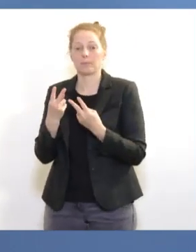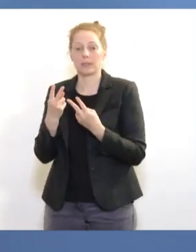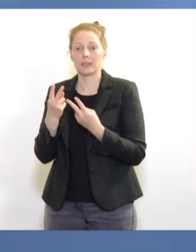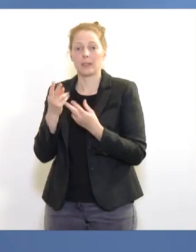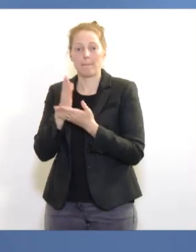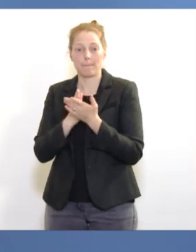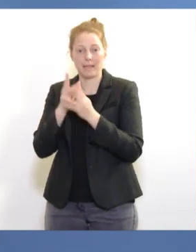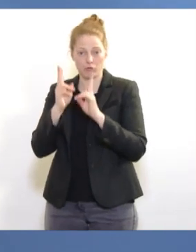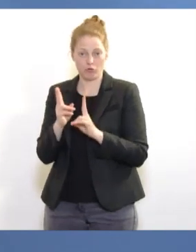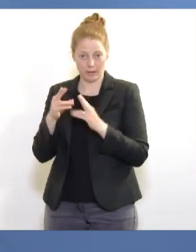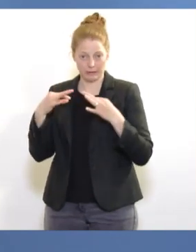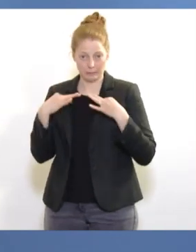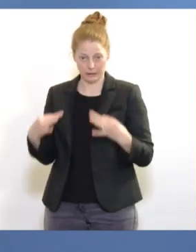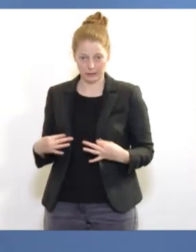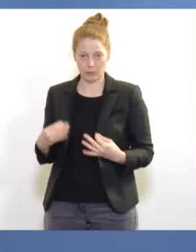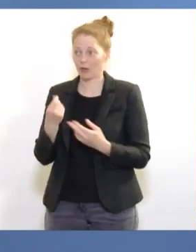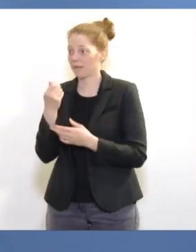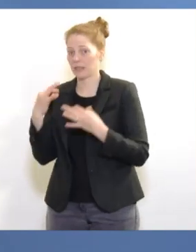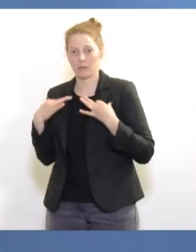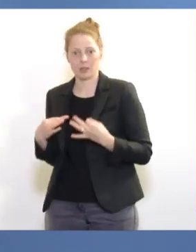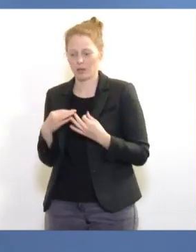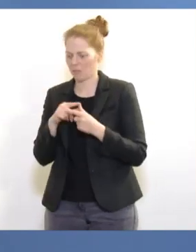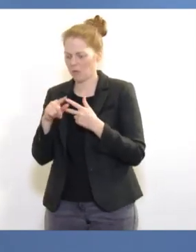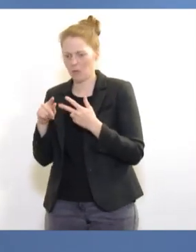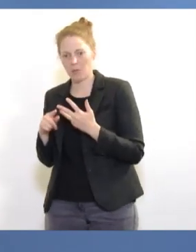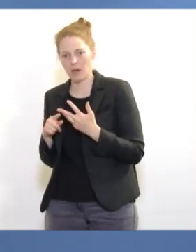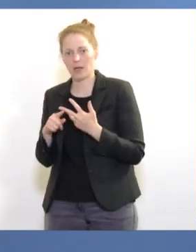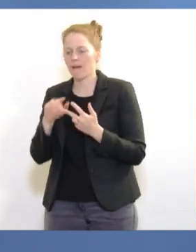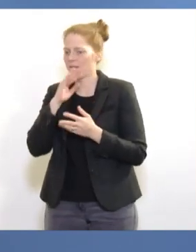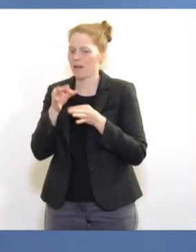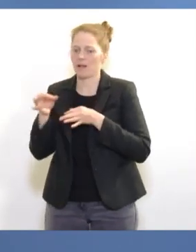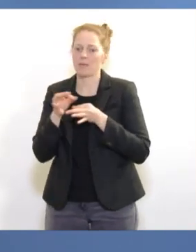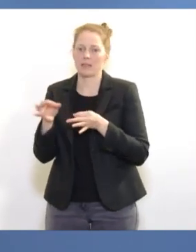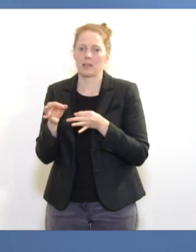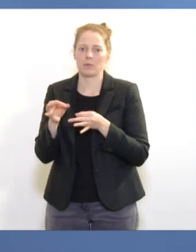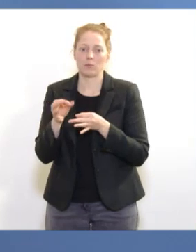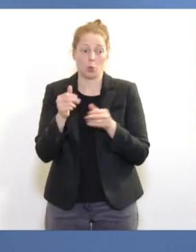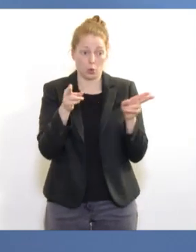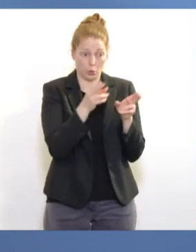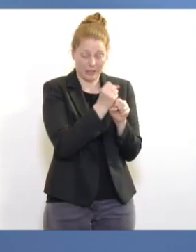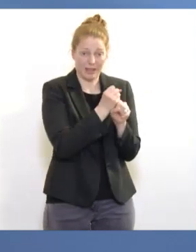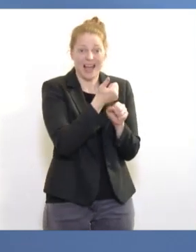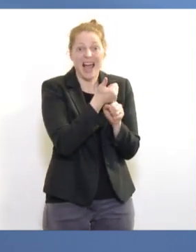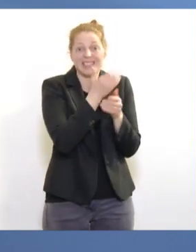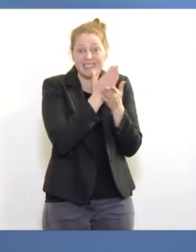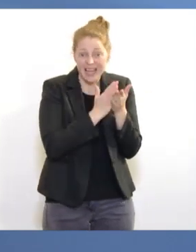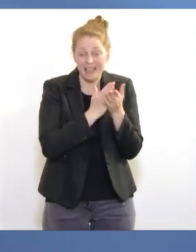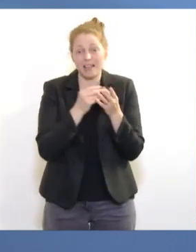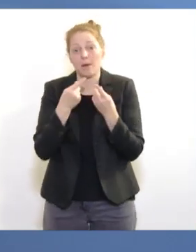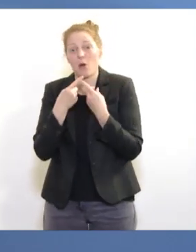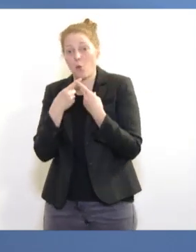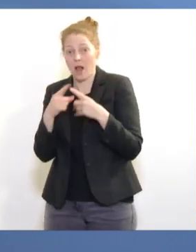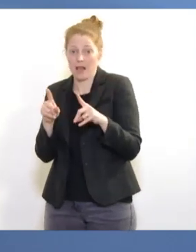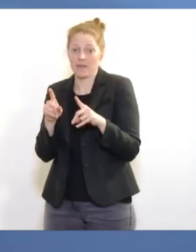Moyennen, am Ministerium von den Finanzen, also dann einfach so, dass der Chômage partiell schlussendlich an einfach wert